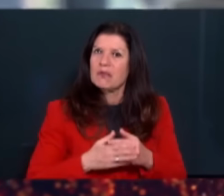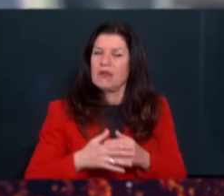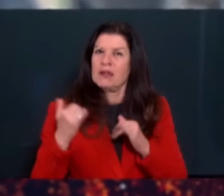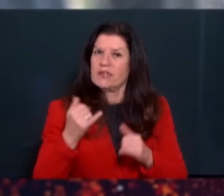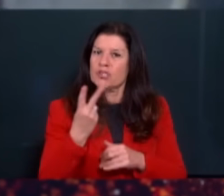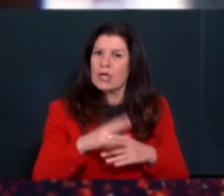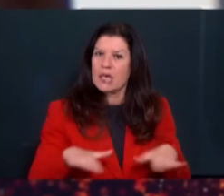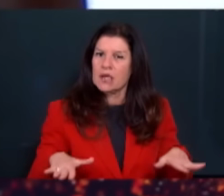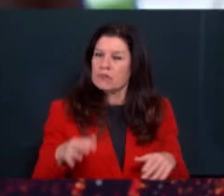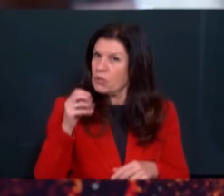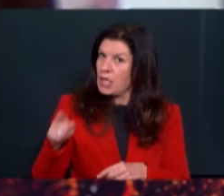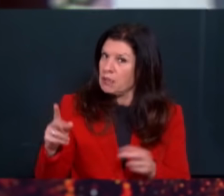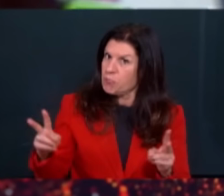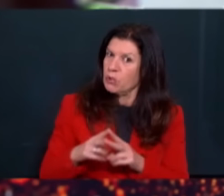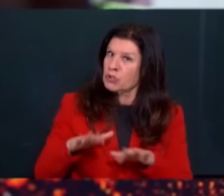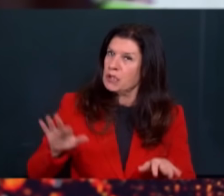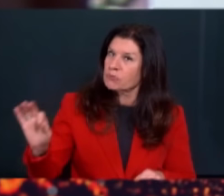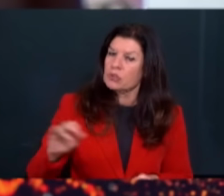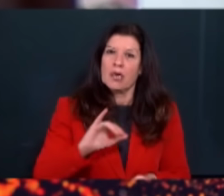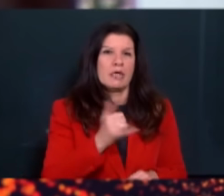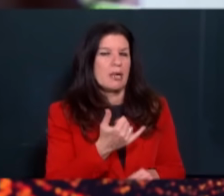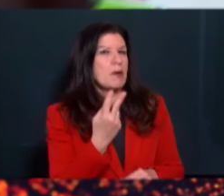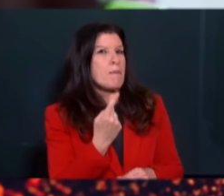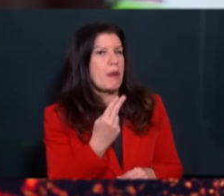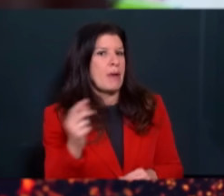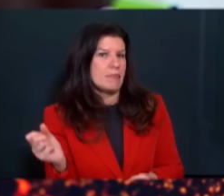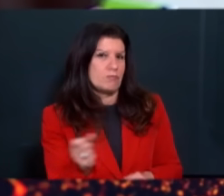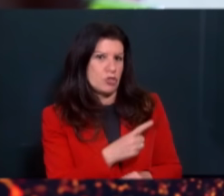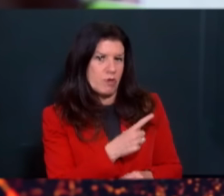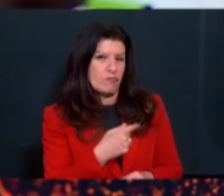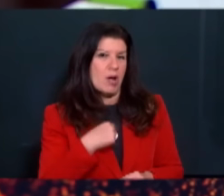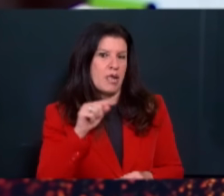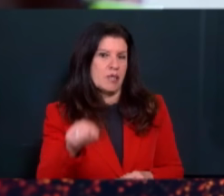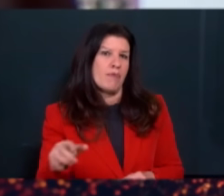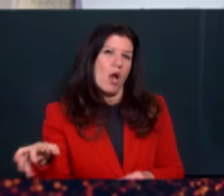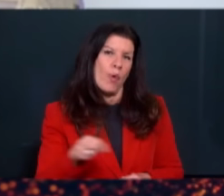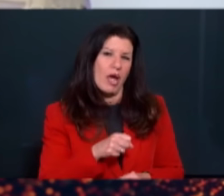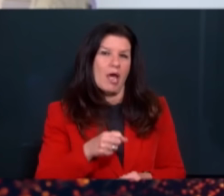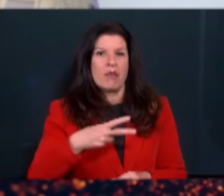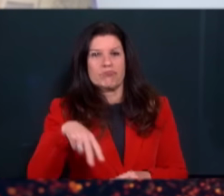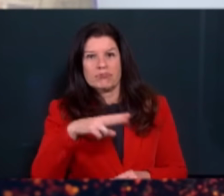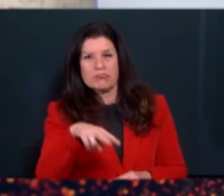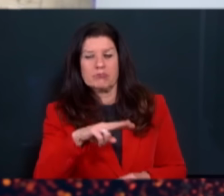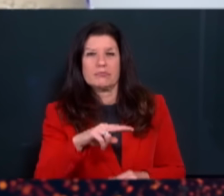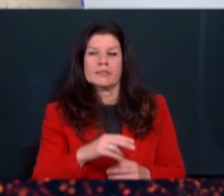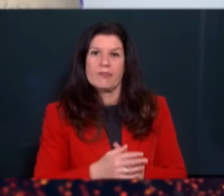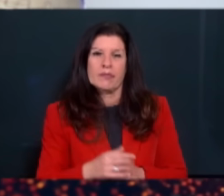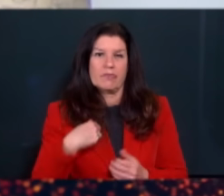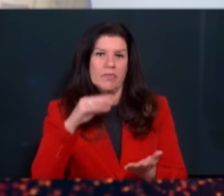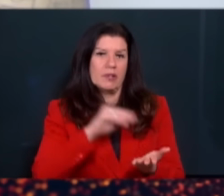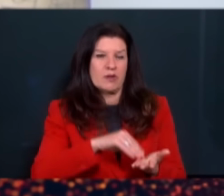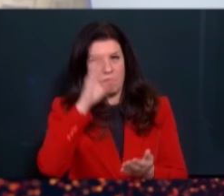2 ילדים. אתה רואה את הילדים שלך? כן. פעמיים בשבוע, כאילו שאני בא, לוקח אותם טיול, סיבוב. רשמתי את